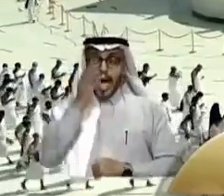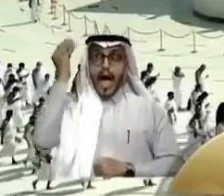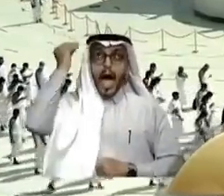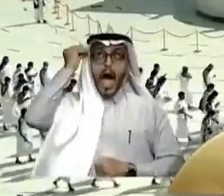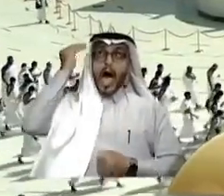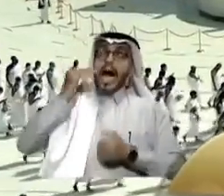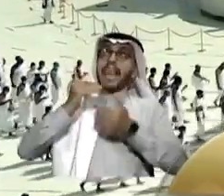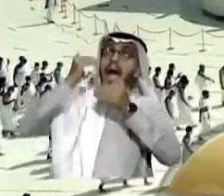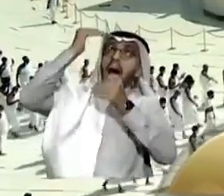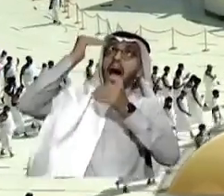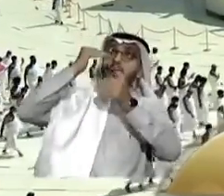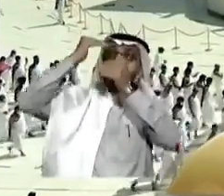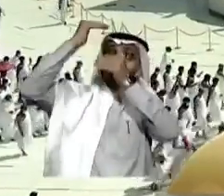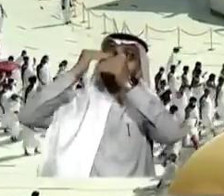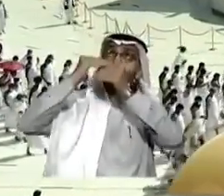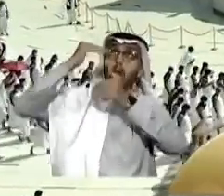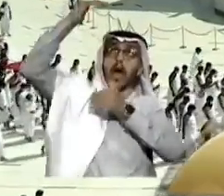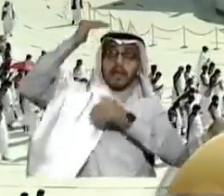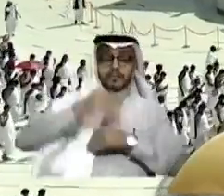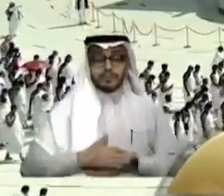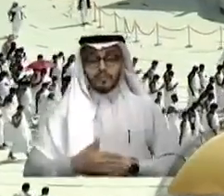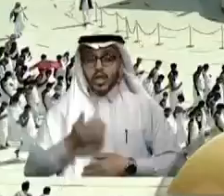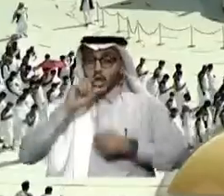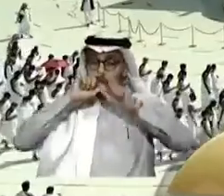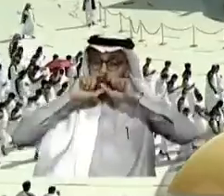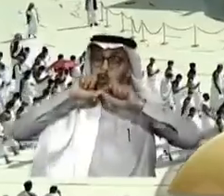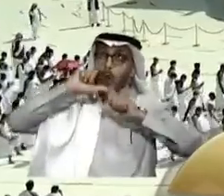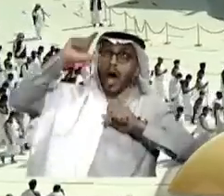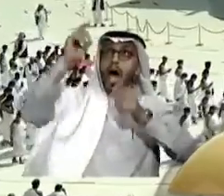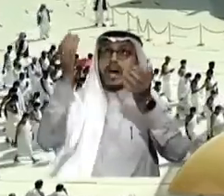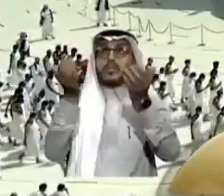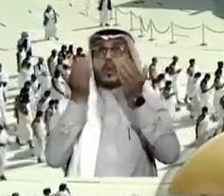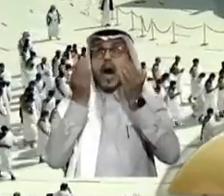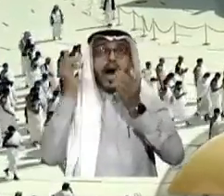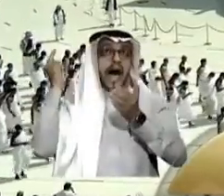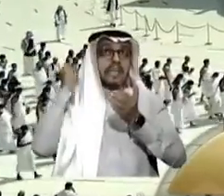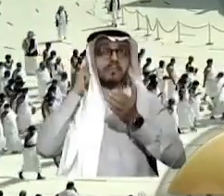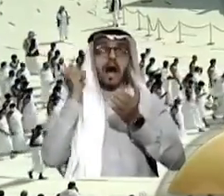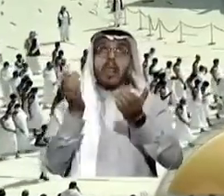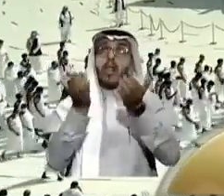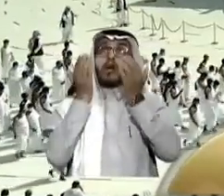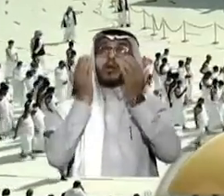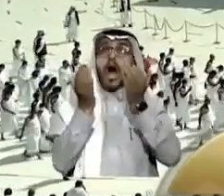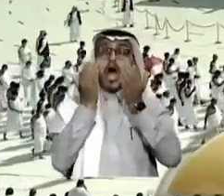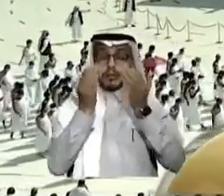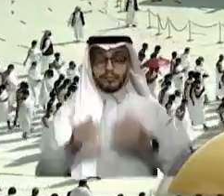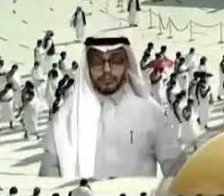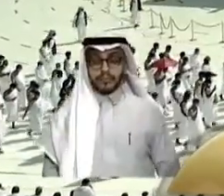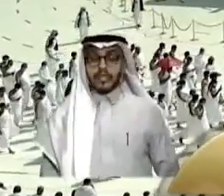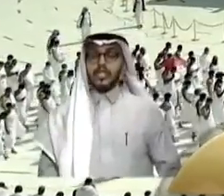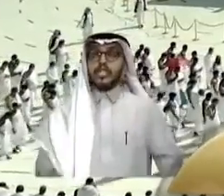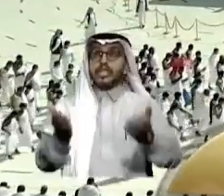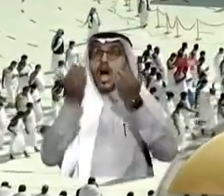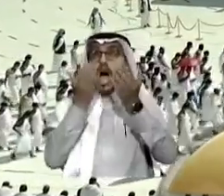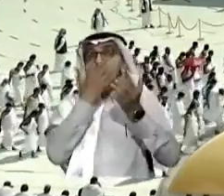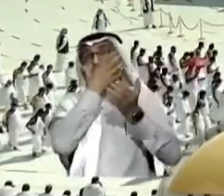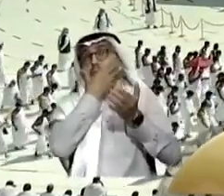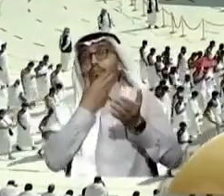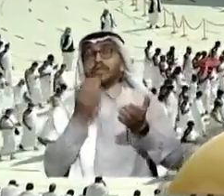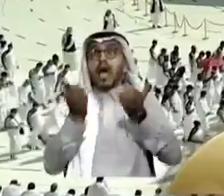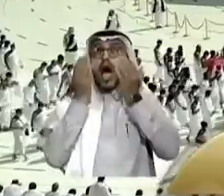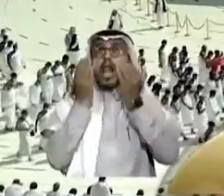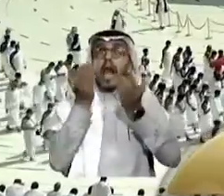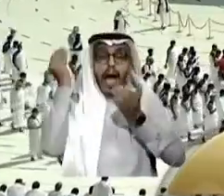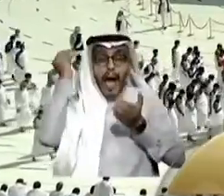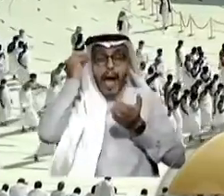العلي في دنوه، إذا ناديته سمع نداك، وإذا ناجيته علم